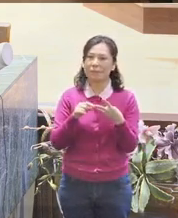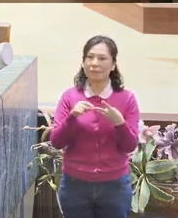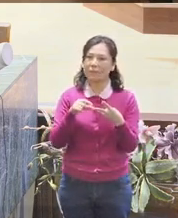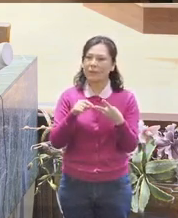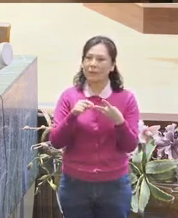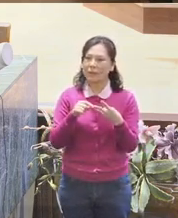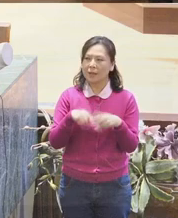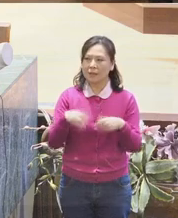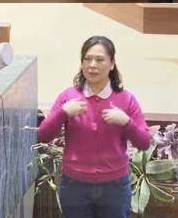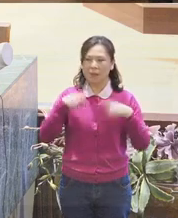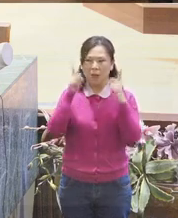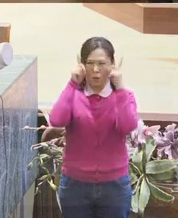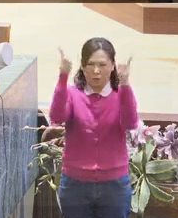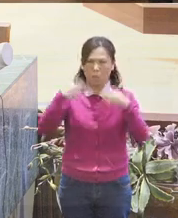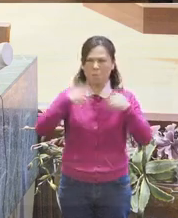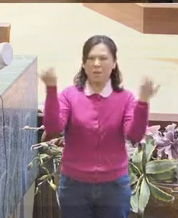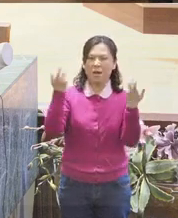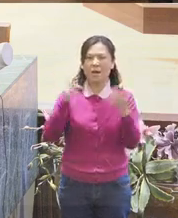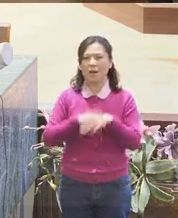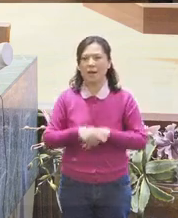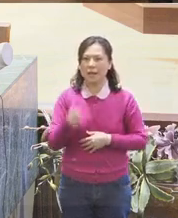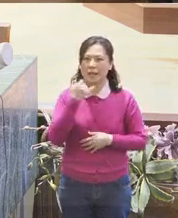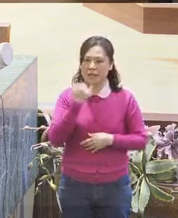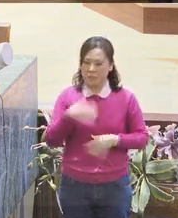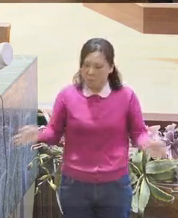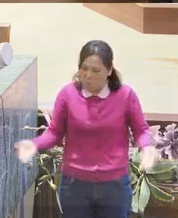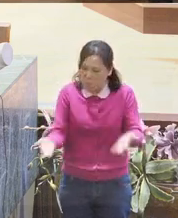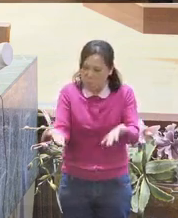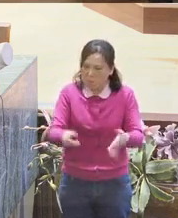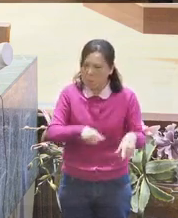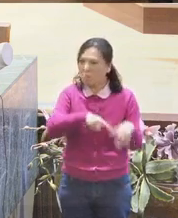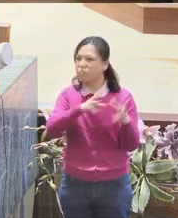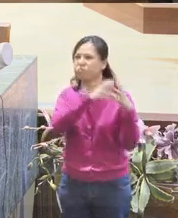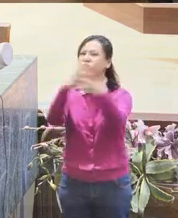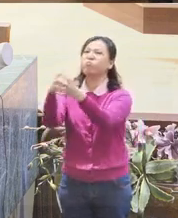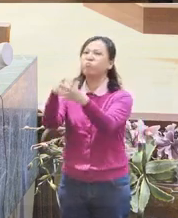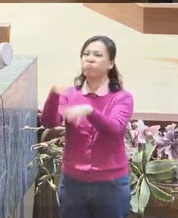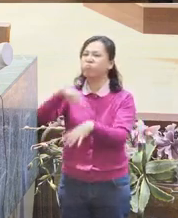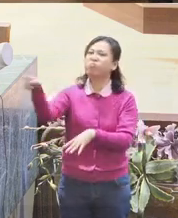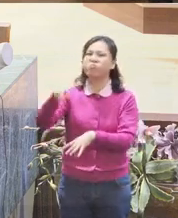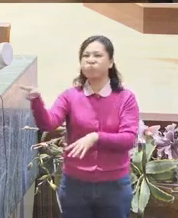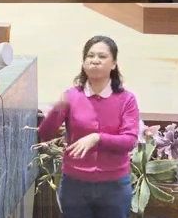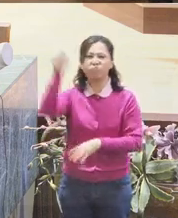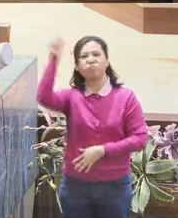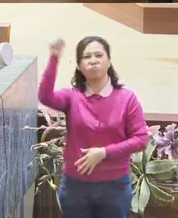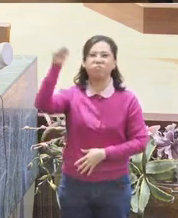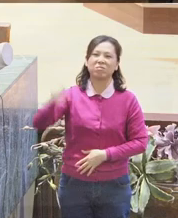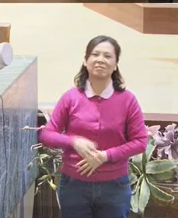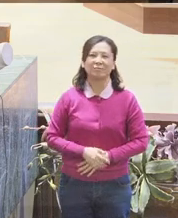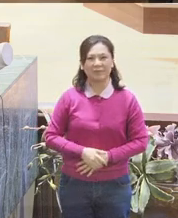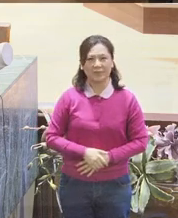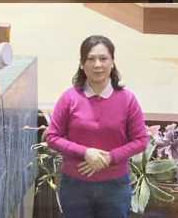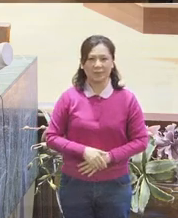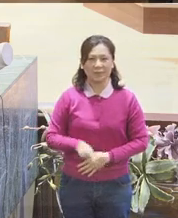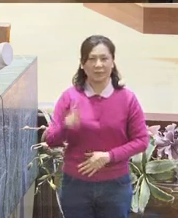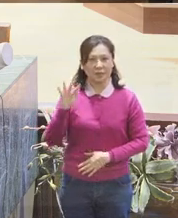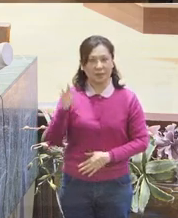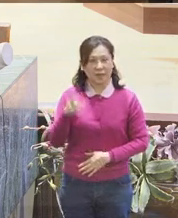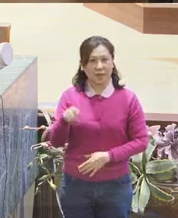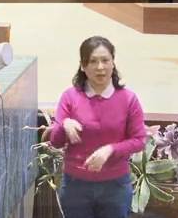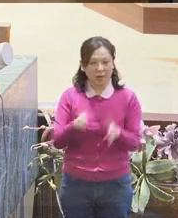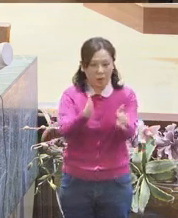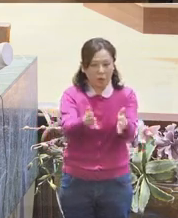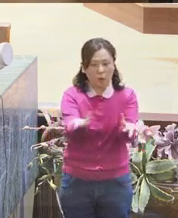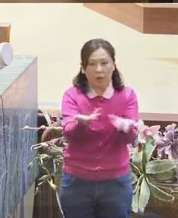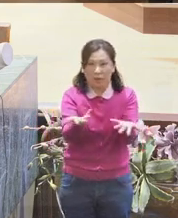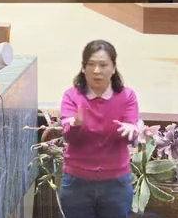是可以对人就是所谓的出征，出征我不知道怎么翻了，但是好出征。那然后呢或者它是对事，